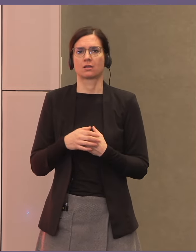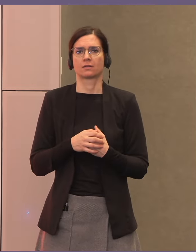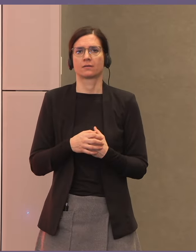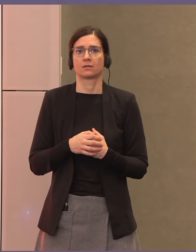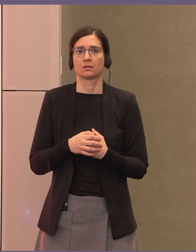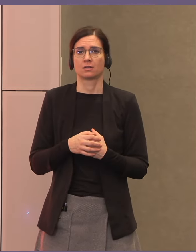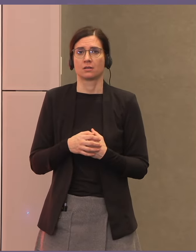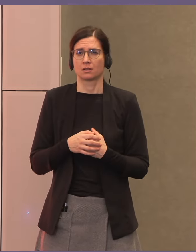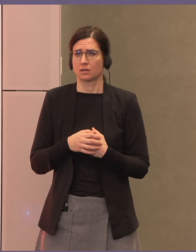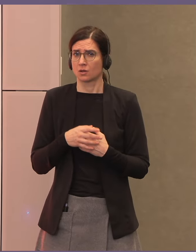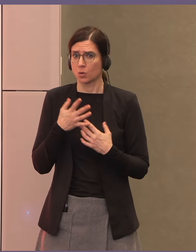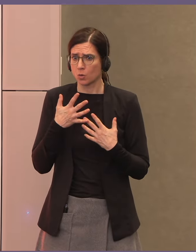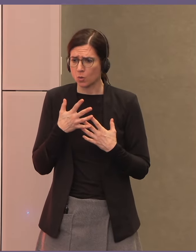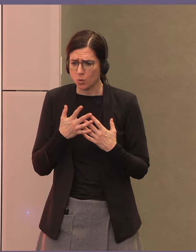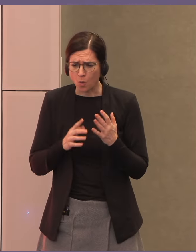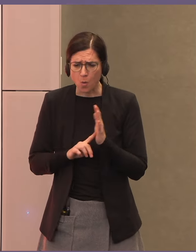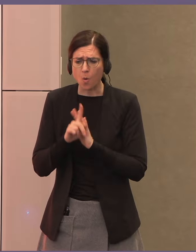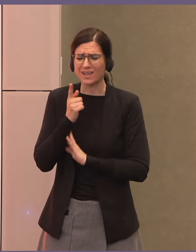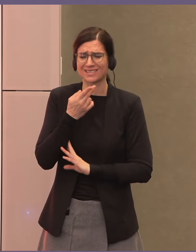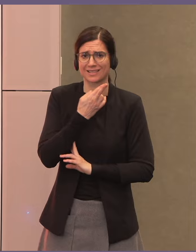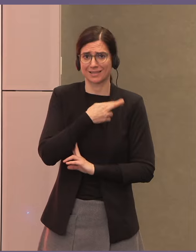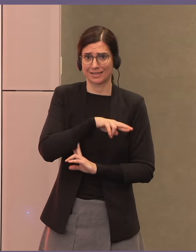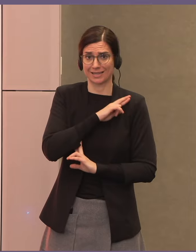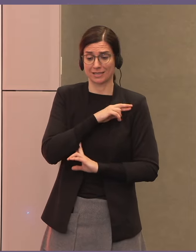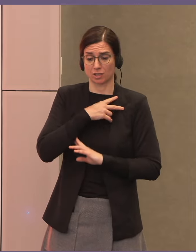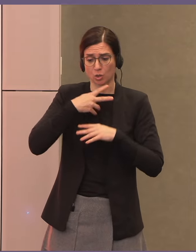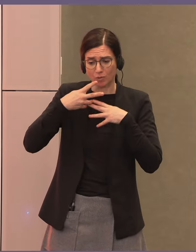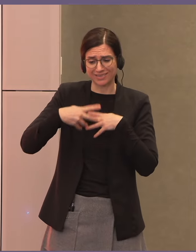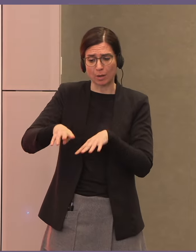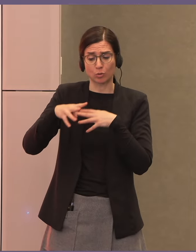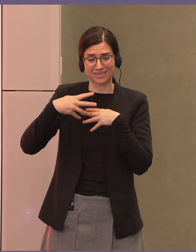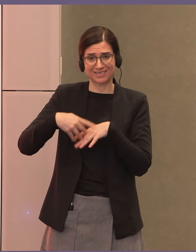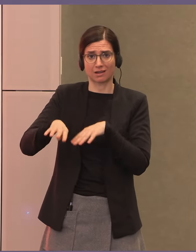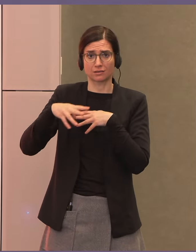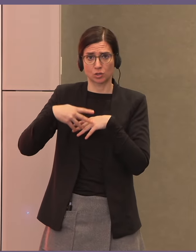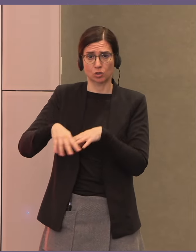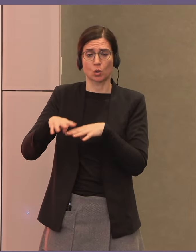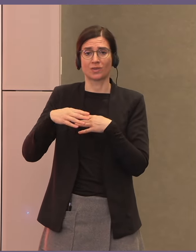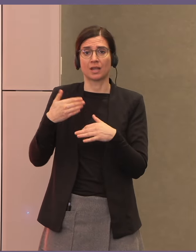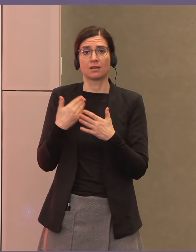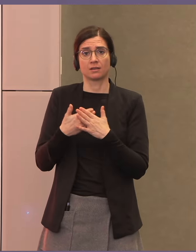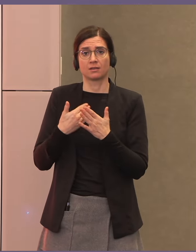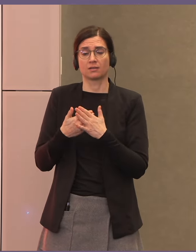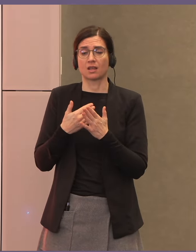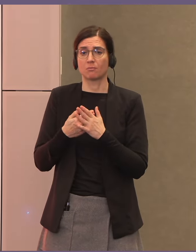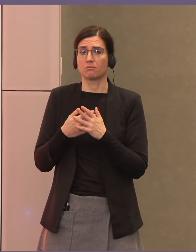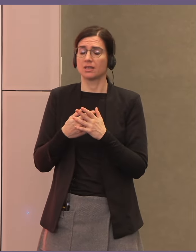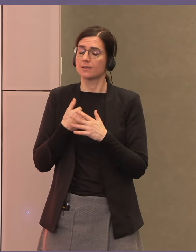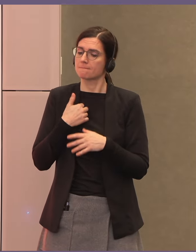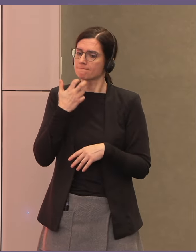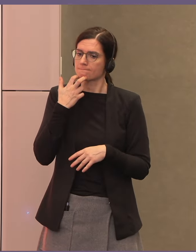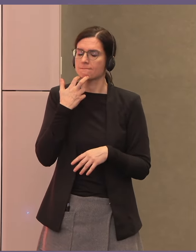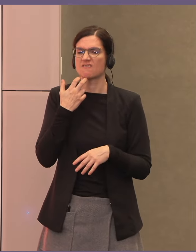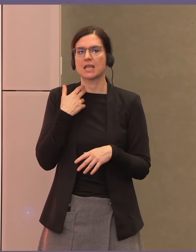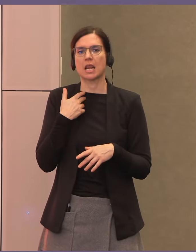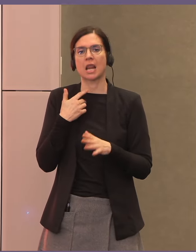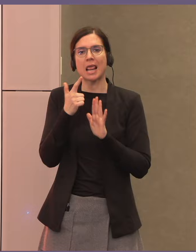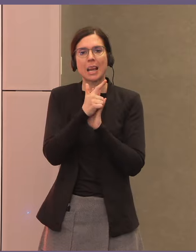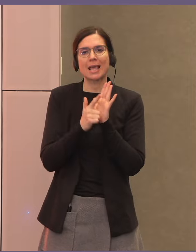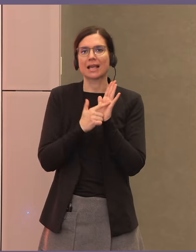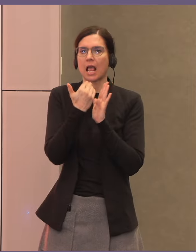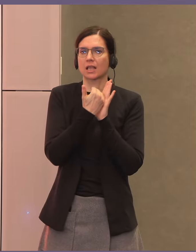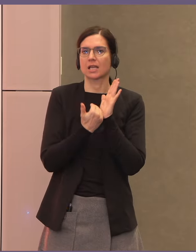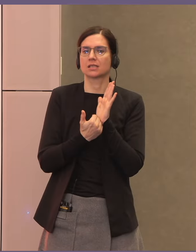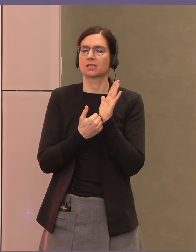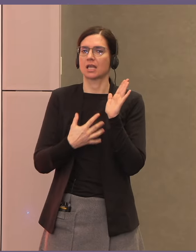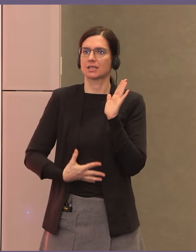unter großem Risiko persönlichem Risiko auf die Straße gegangen sind um für das Recht auf Abtreibung zu kämpfen um dafür zu kämpfen